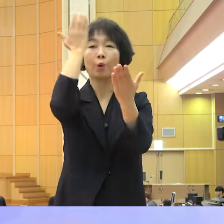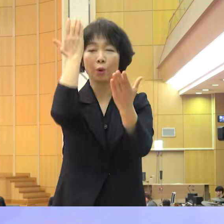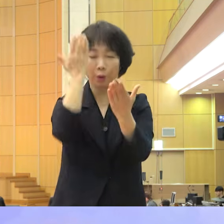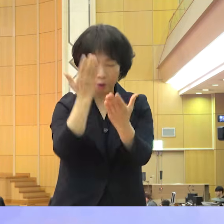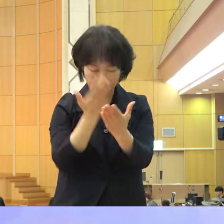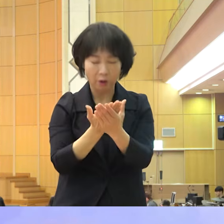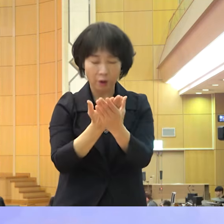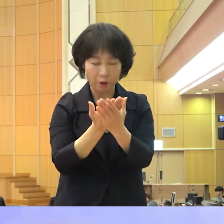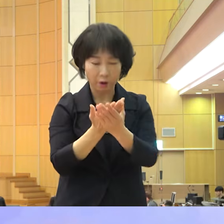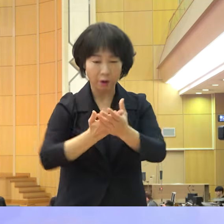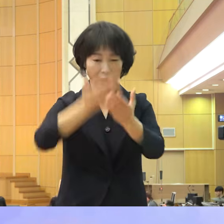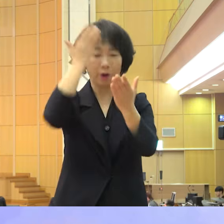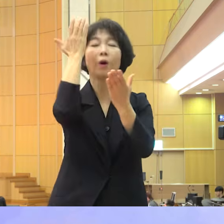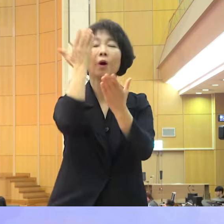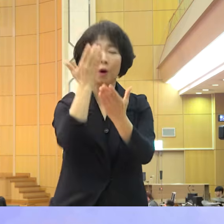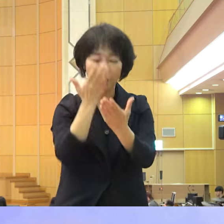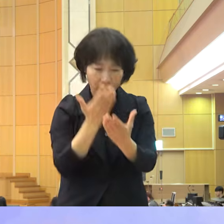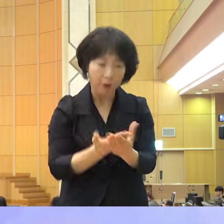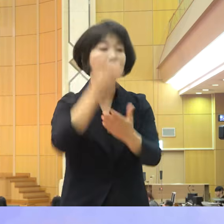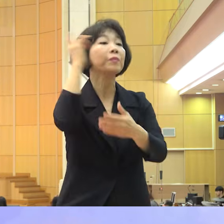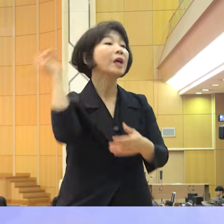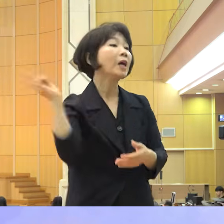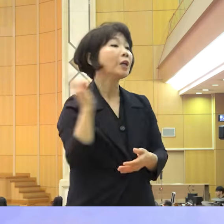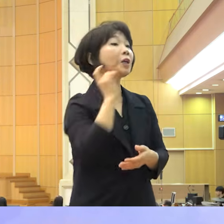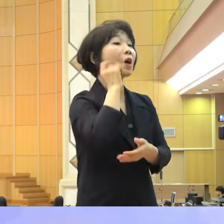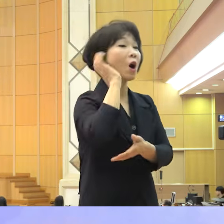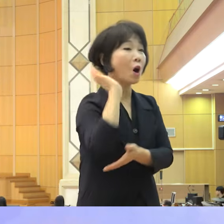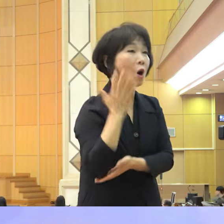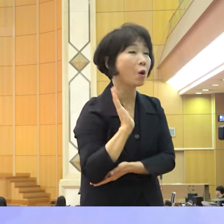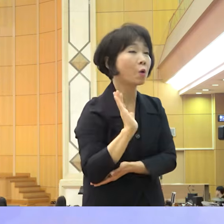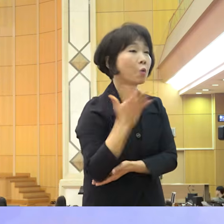임하소. 영광